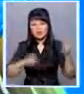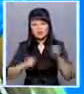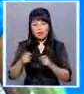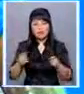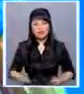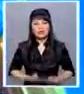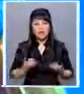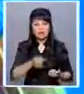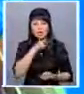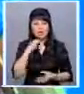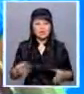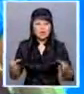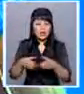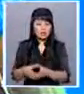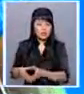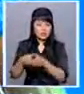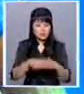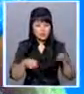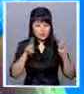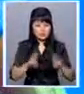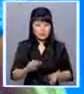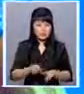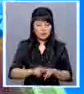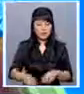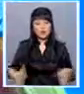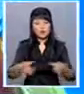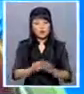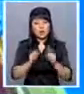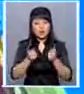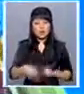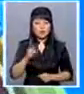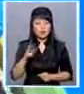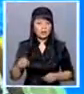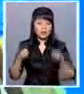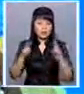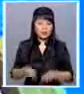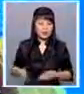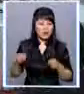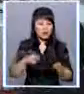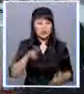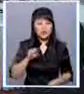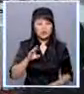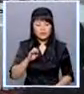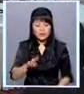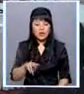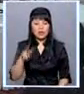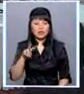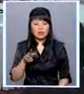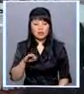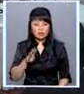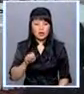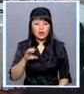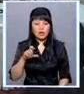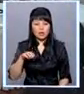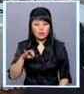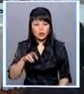жасады. Бұл жолы Ресей делегациясын Киношок кино фестивалінің ұйымдастырушылары бастап келді. ТМД Латвия, Литва және Эстония елдері